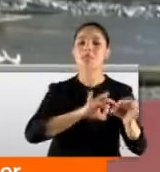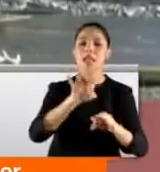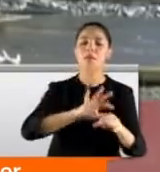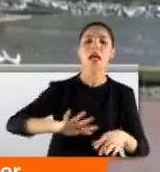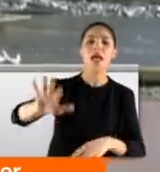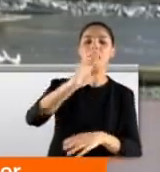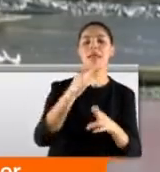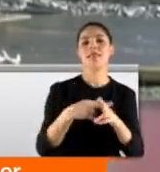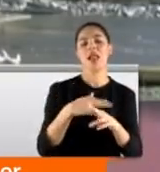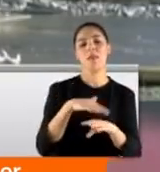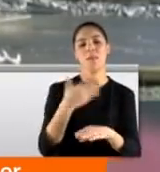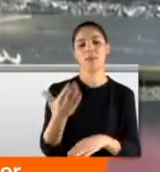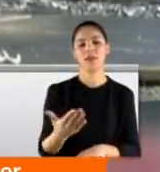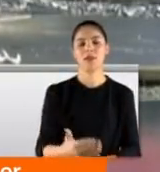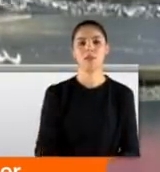edildi.